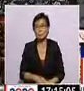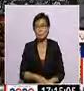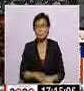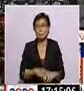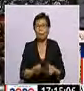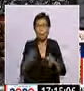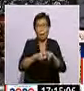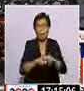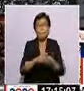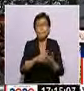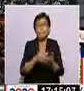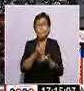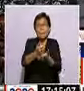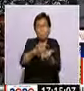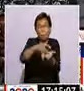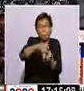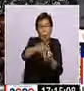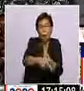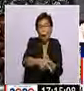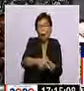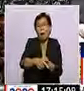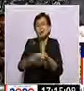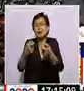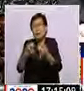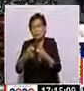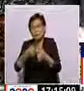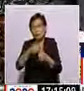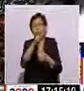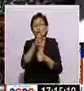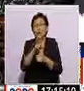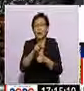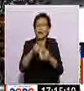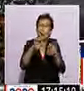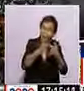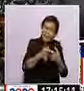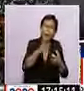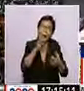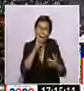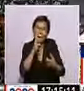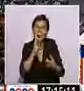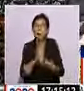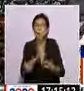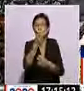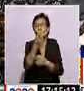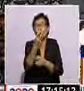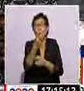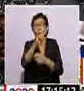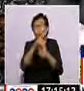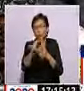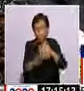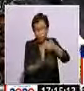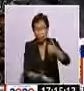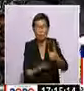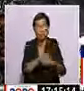jumlah bantuan pembayaran utiliti tambahan yang juga merangkumi pembentungan sebanyak RM12 juta ringgit